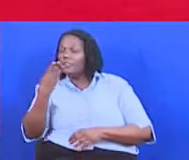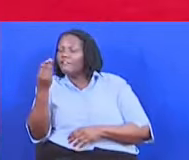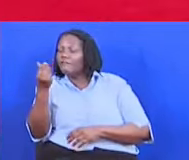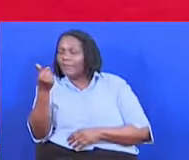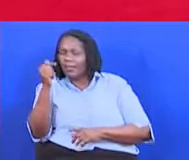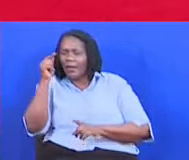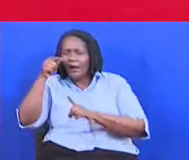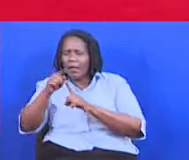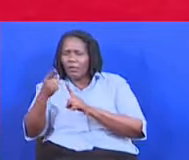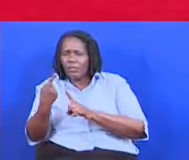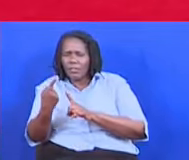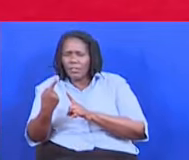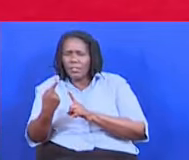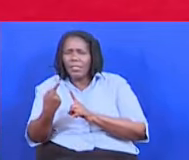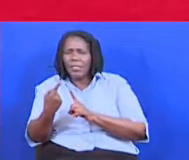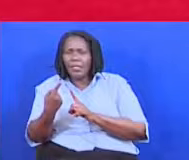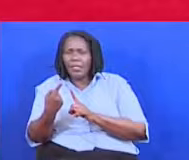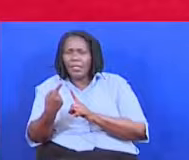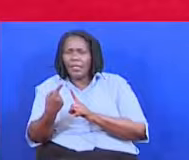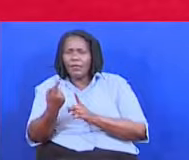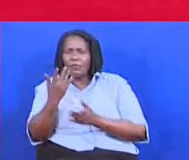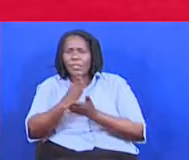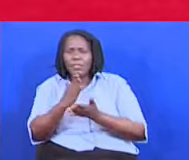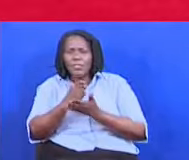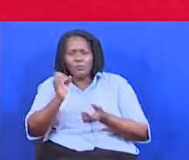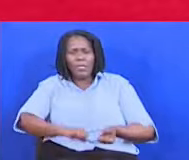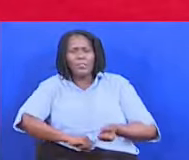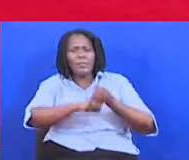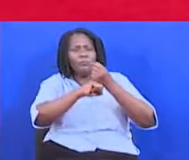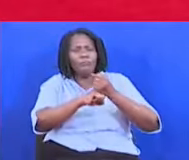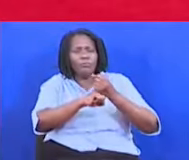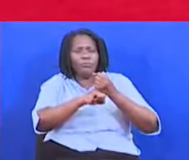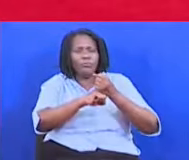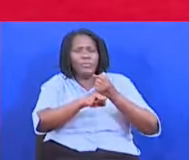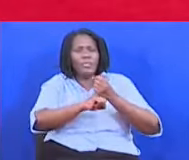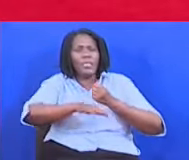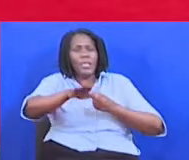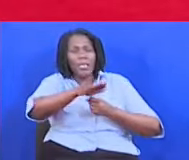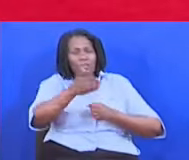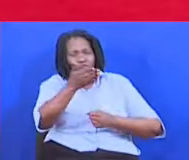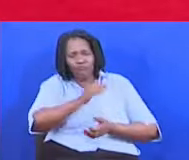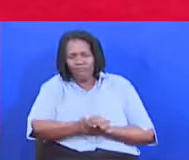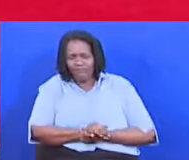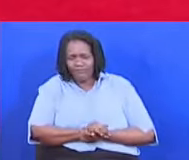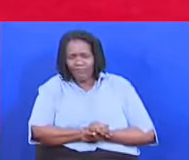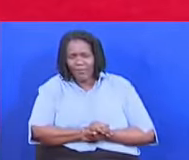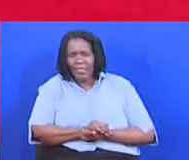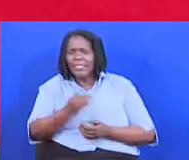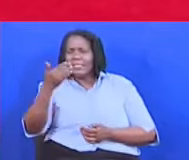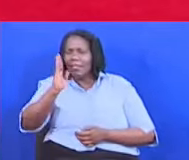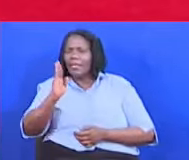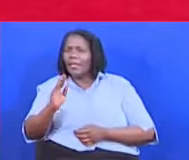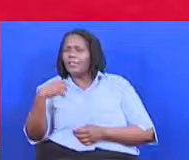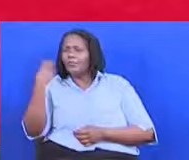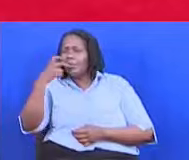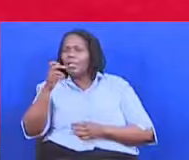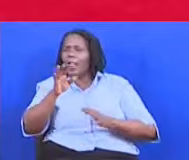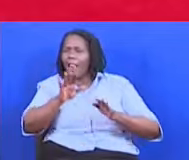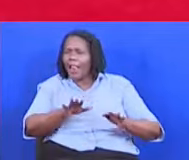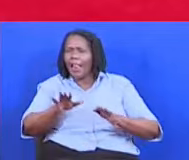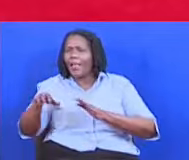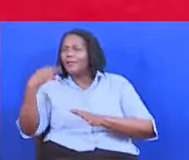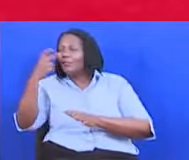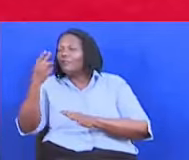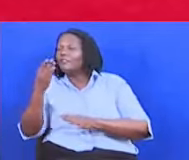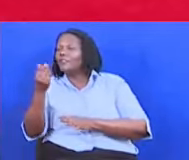mahususi katika swala zima la kuhakikisha jinsi gani tunasaidia eneo la Nungwi, kwa sababu changamoto yake Mheshimiwa Speaker ni kubwa. Kwa serikali tunaendelea kuhangaika fedha, na wewe